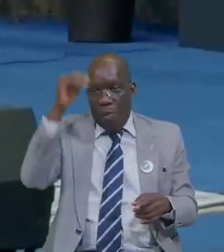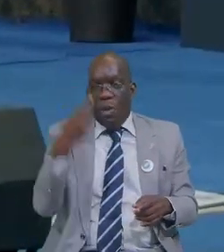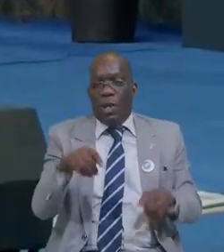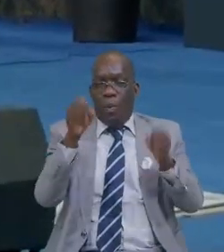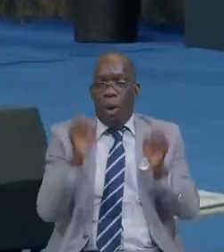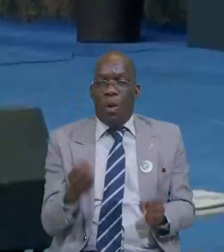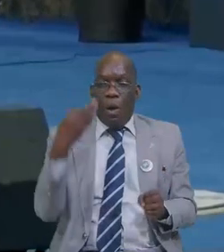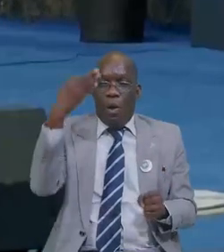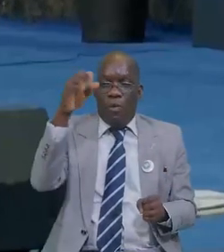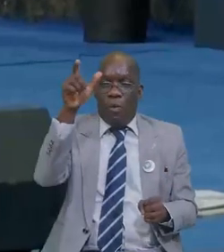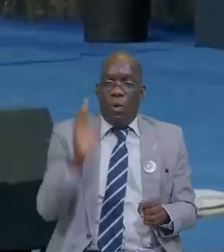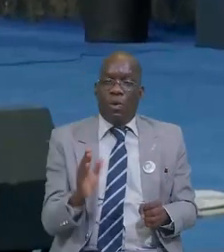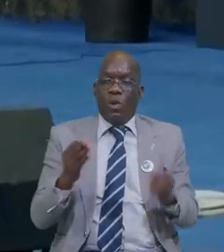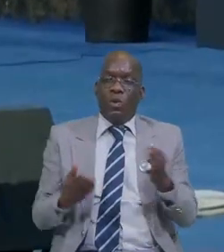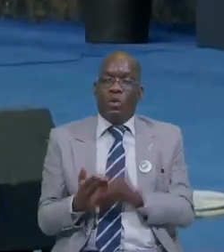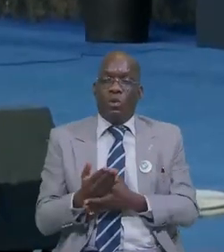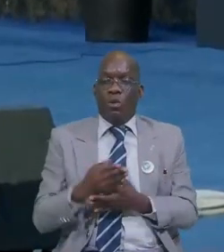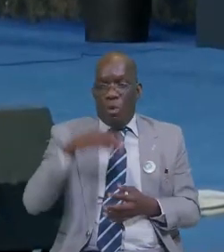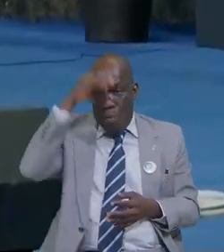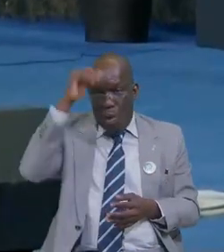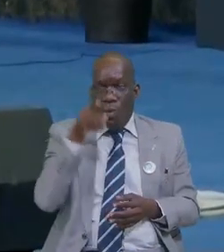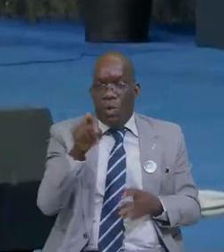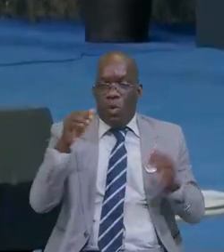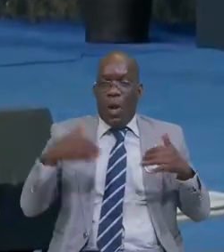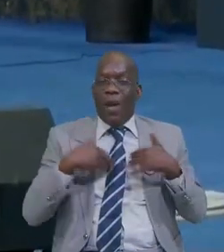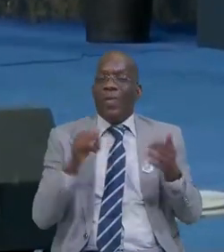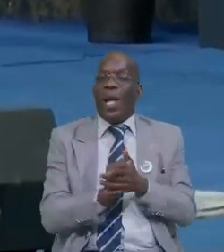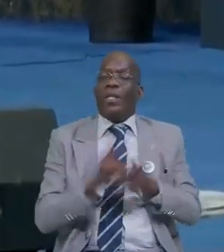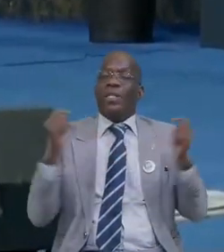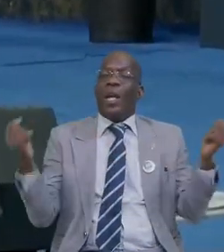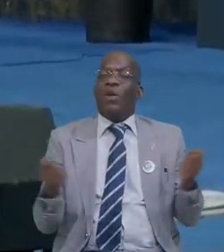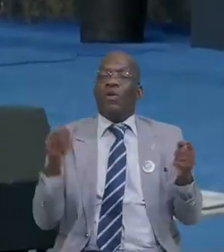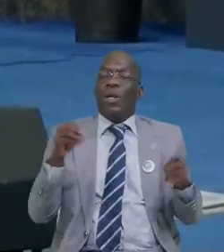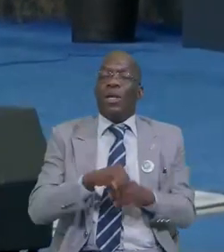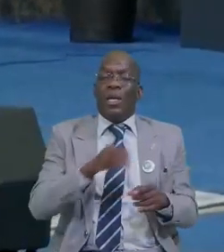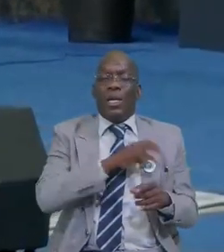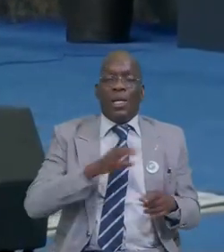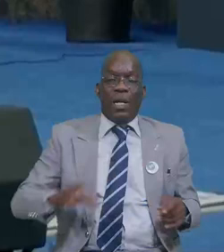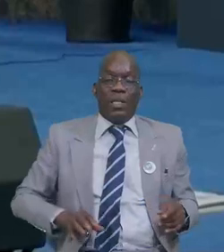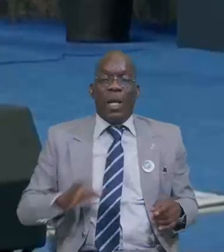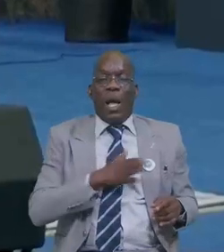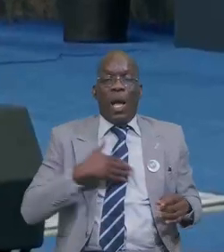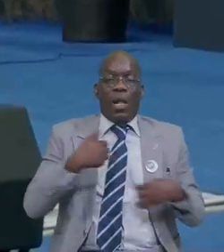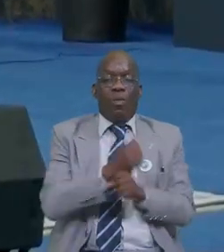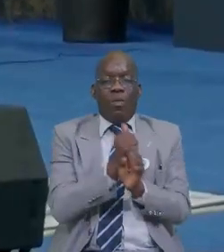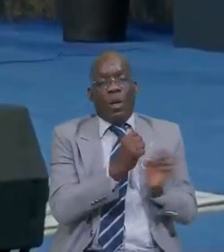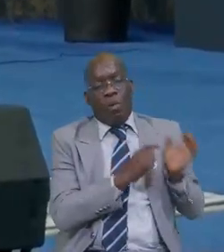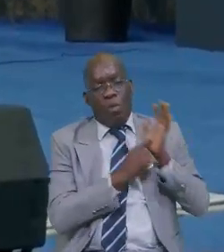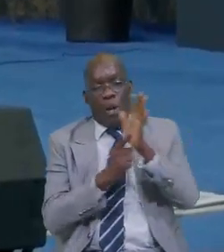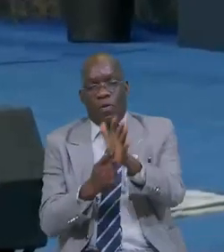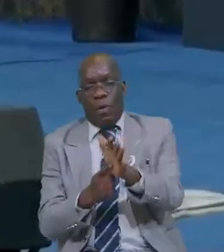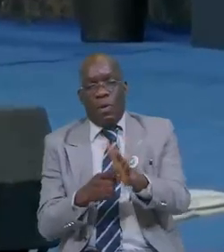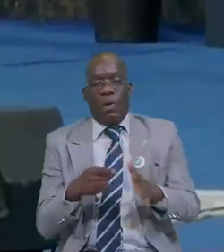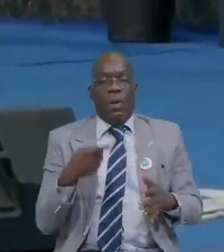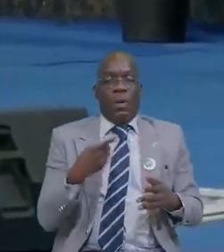En l'homme. Et la puissance de Dieu à travers l'homme. Il dit, tu as ce triomphe en Christ. Et qui répand